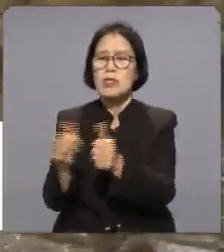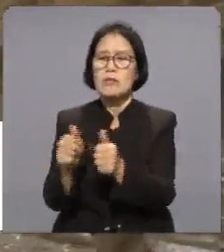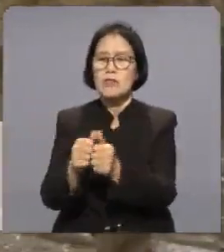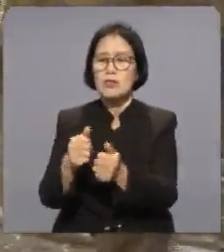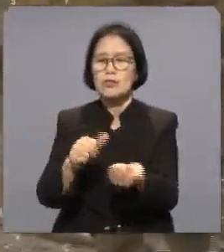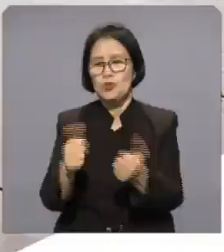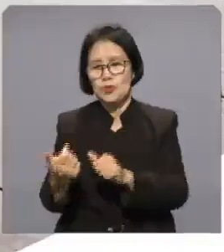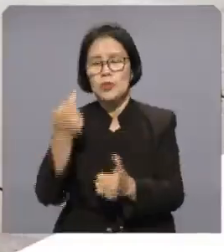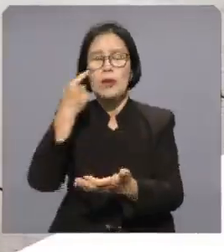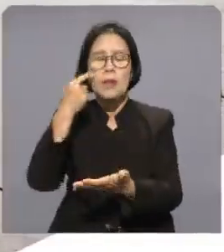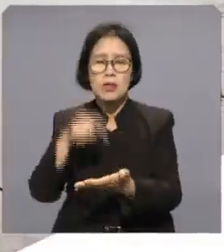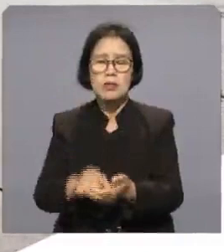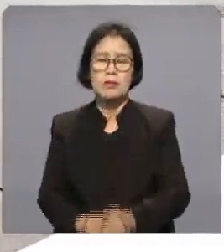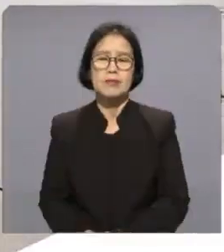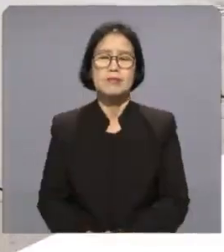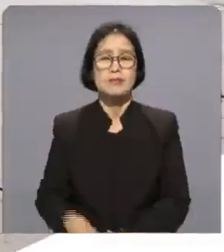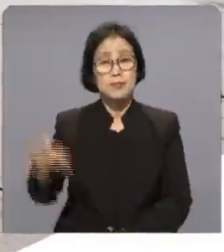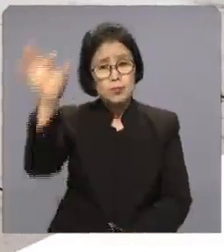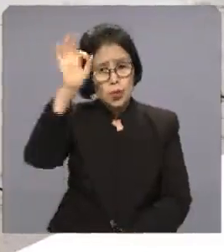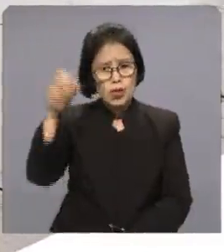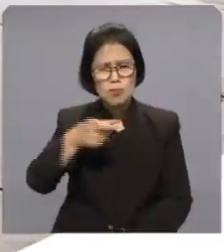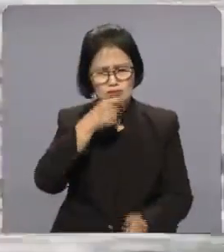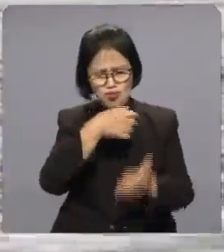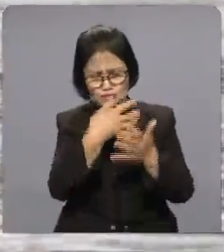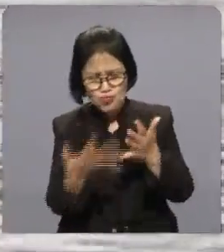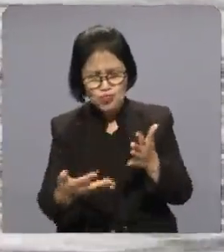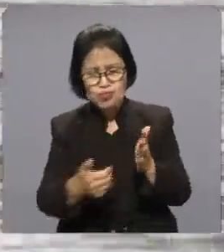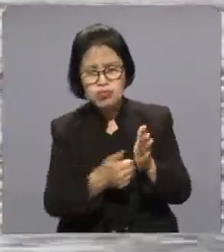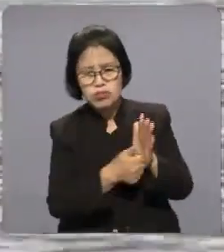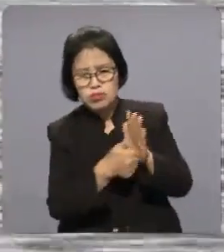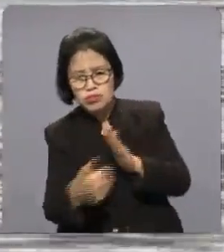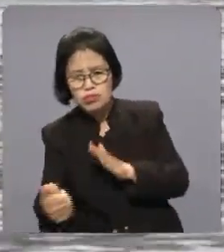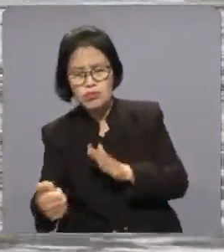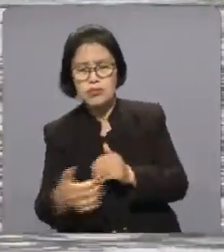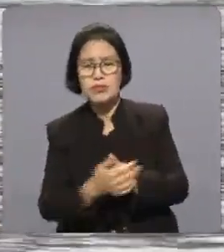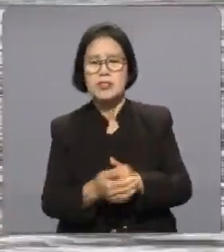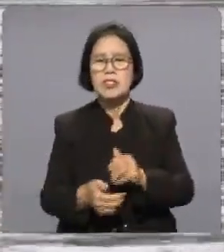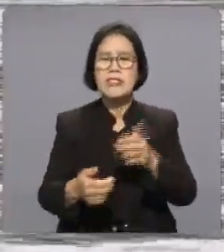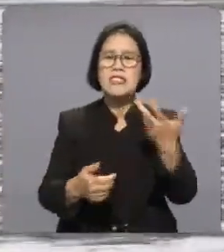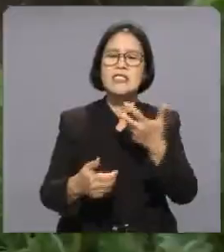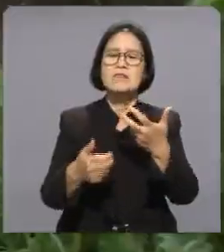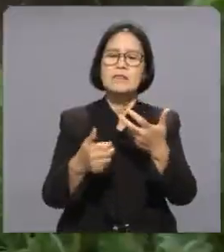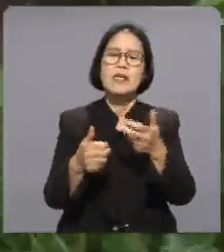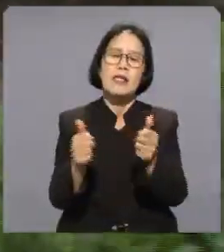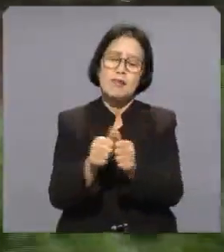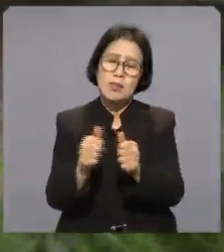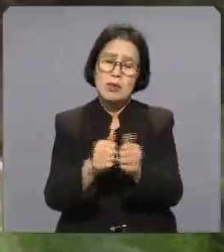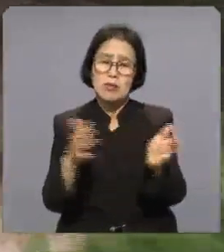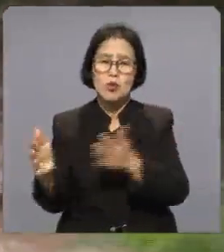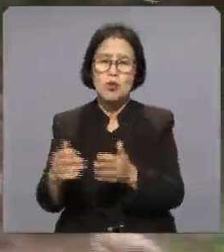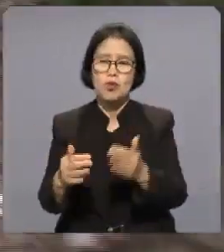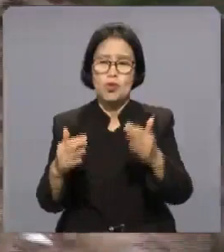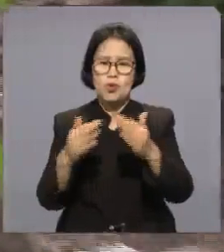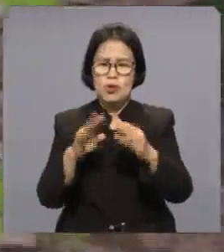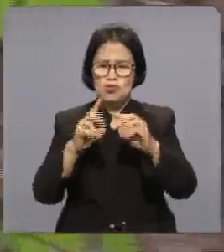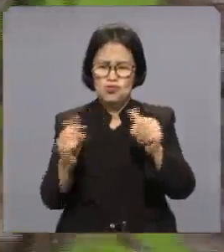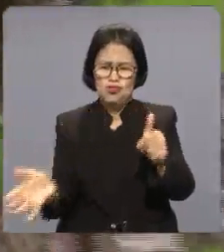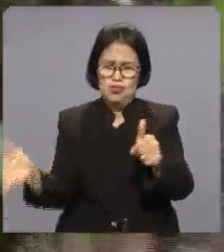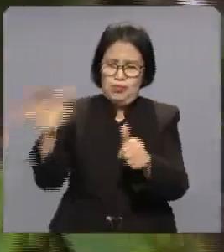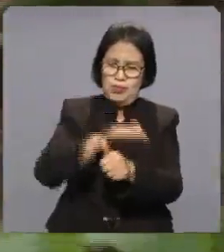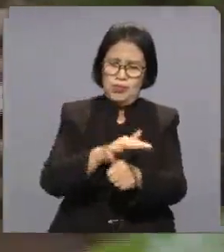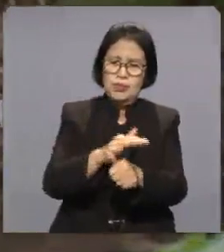발견됐습니다. 포항에선 급류에 휩쓸린 70대가, 경북 경주 한 주택에선 흙더미에 매몰된 한 명이